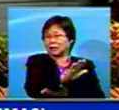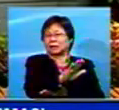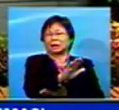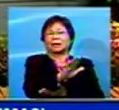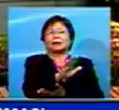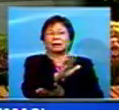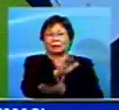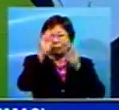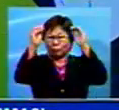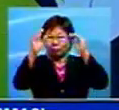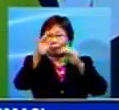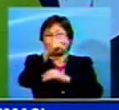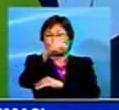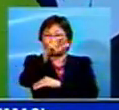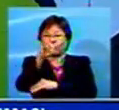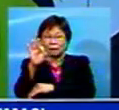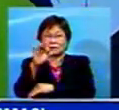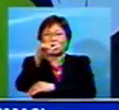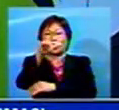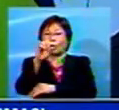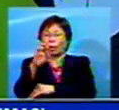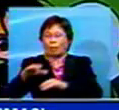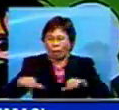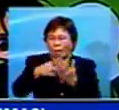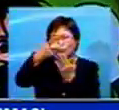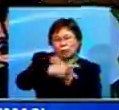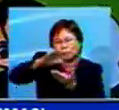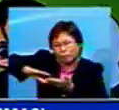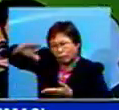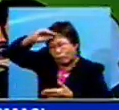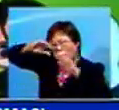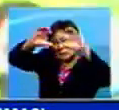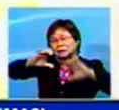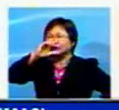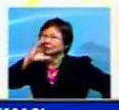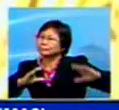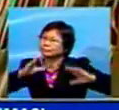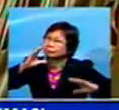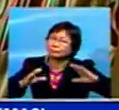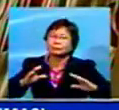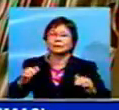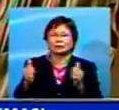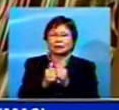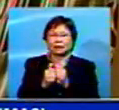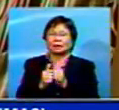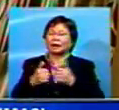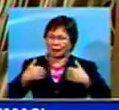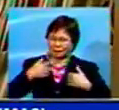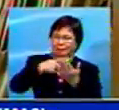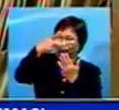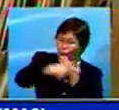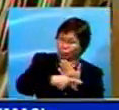UNIZA, Profesor Dr. Luar Pelin, menjalankan projek pembelajaran menerusi kaedah animasi. Dengan kehadiran program ini,